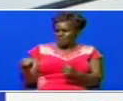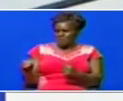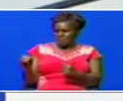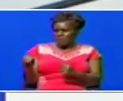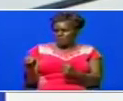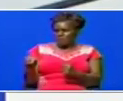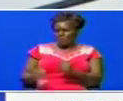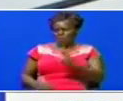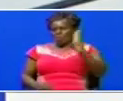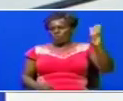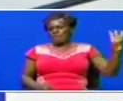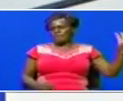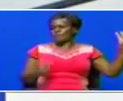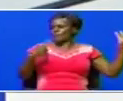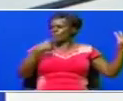West Pokot,